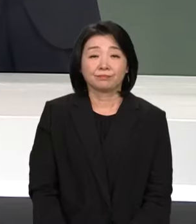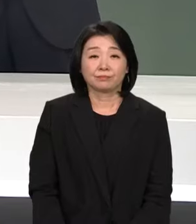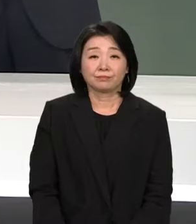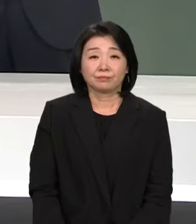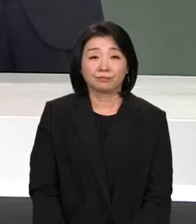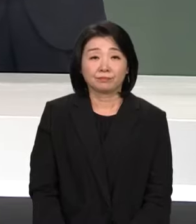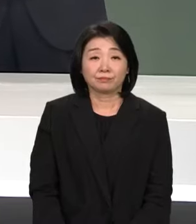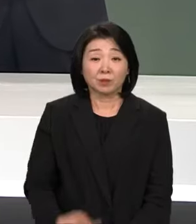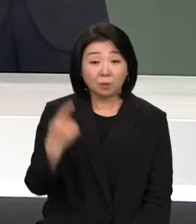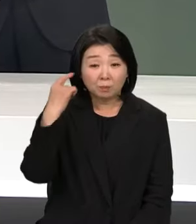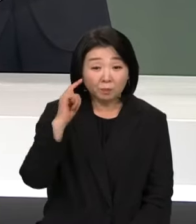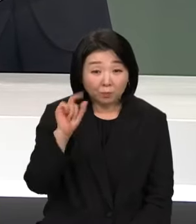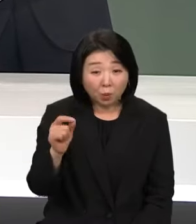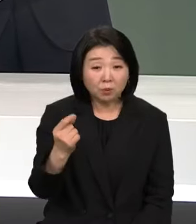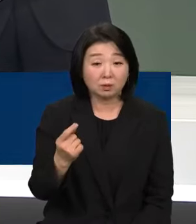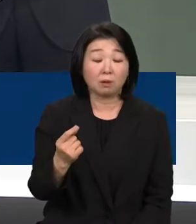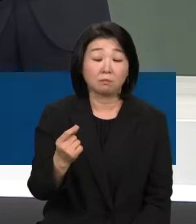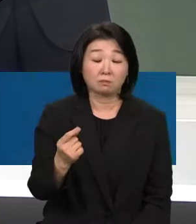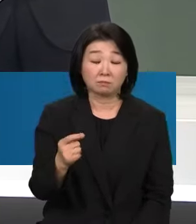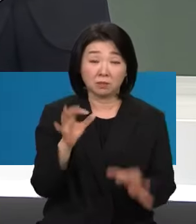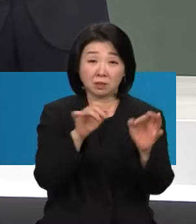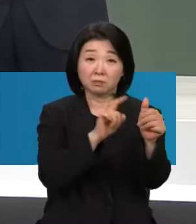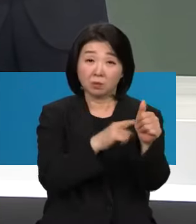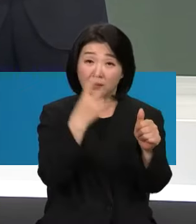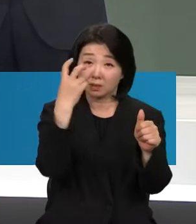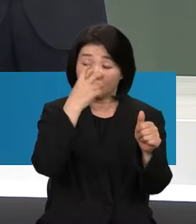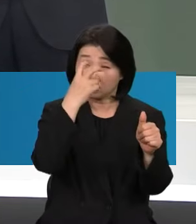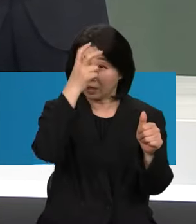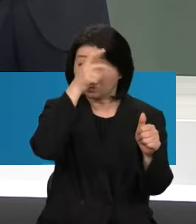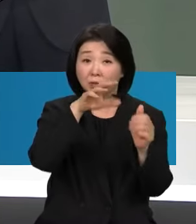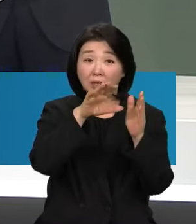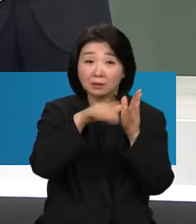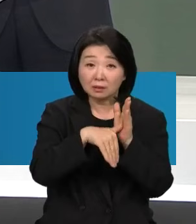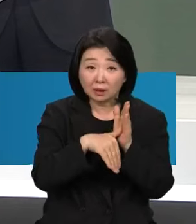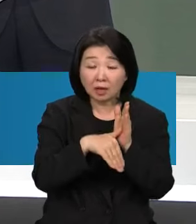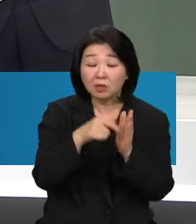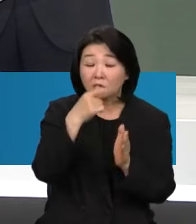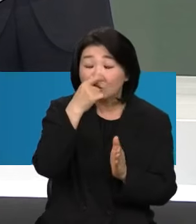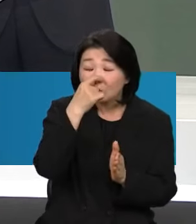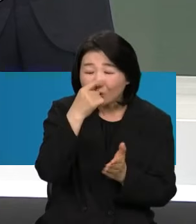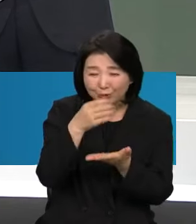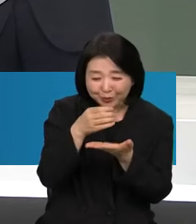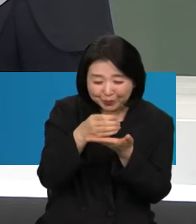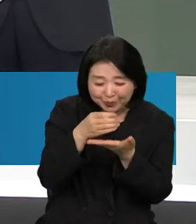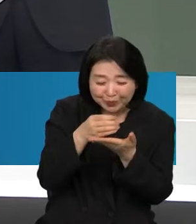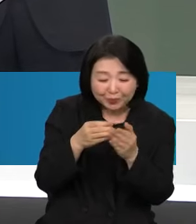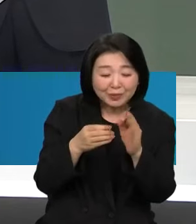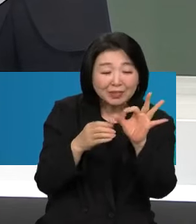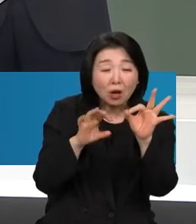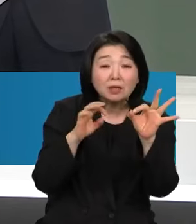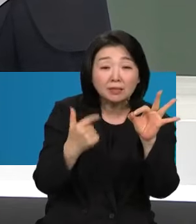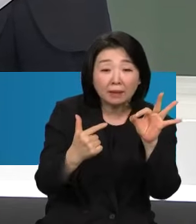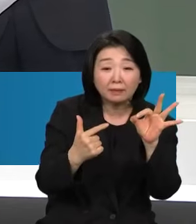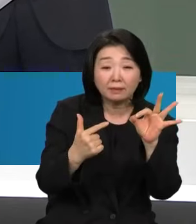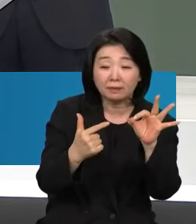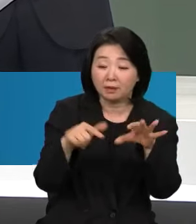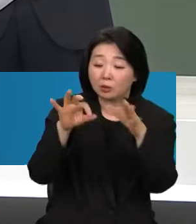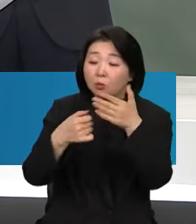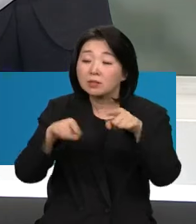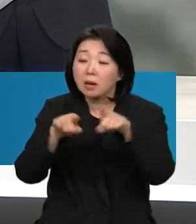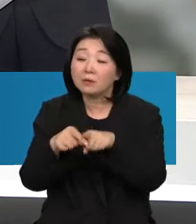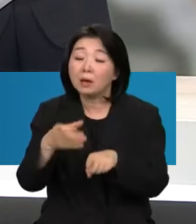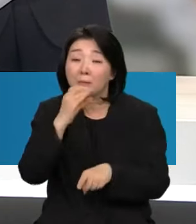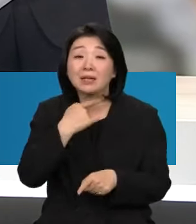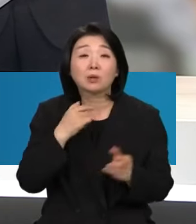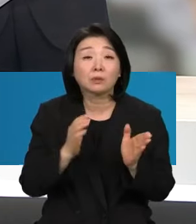네 앞서 들으신 것처럼 김호중 씨는 경찰 조사에서 소주 열잔 정도를 녹차와 섞어 마셨다고 진술했습니다